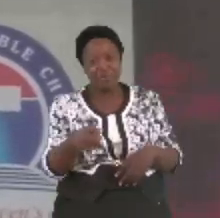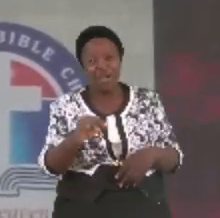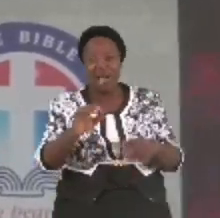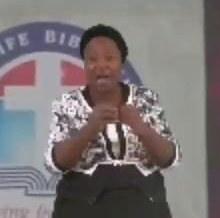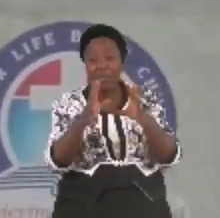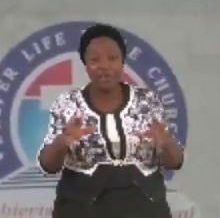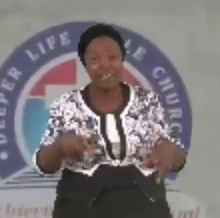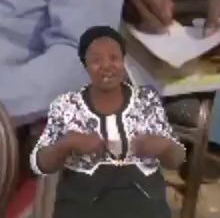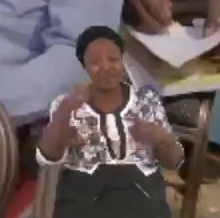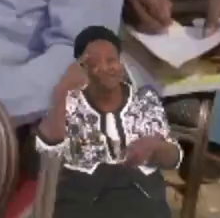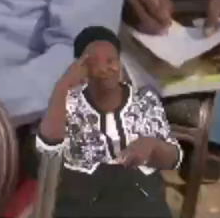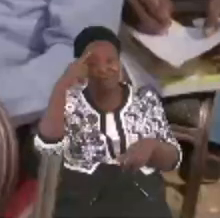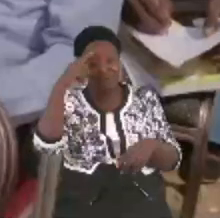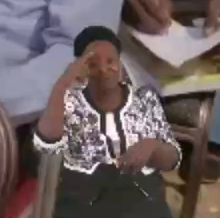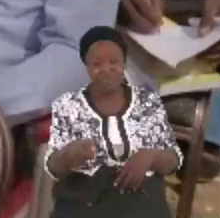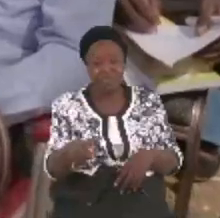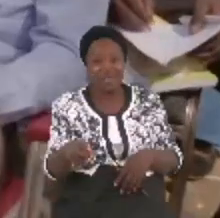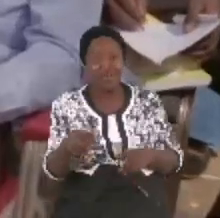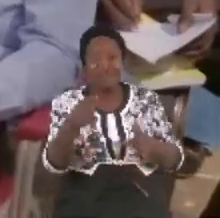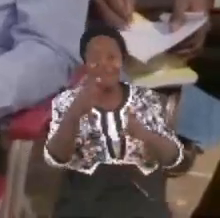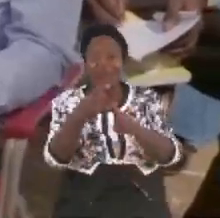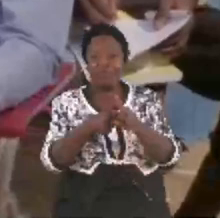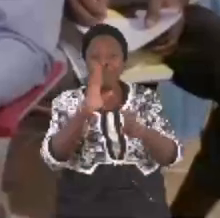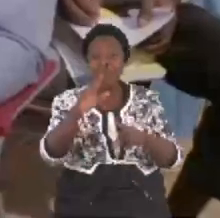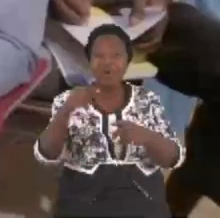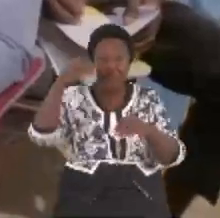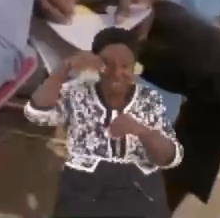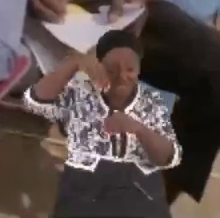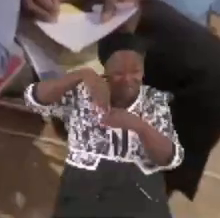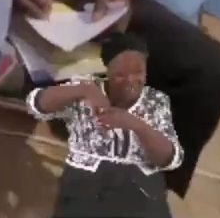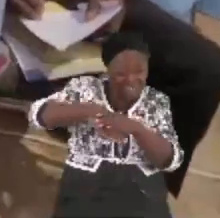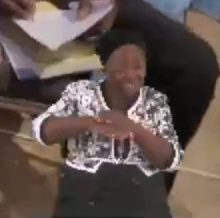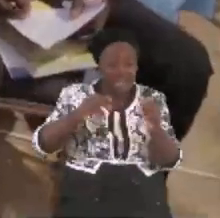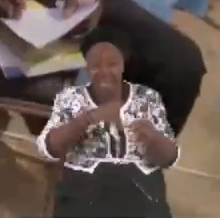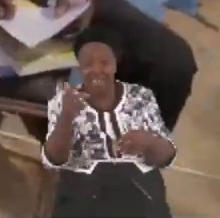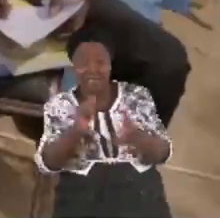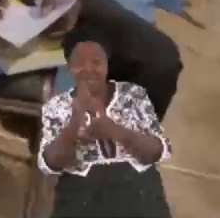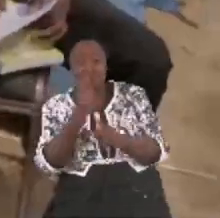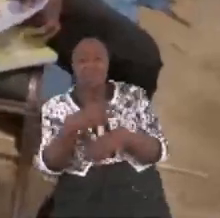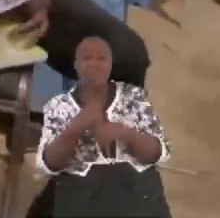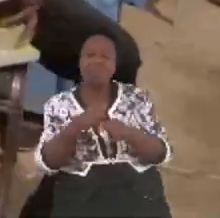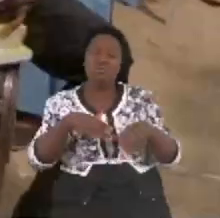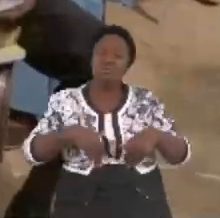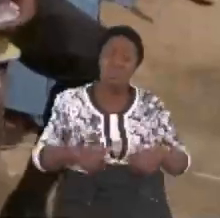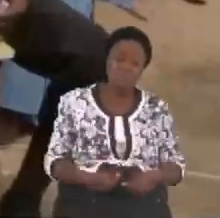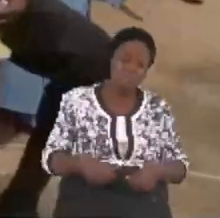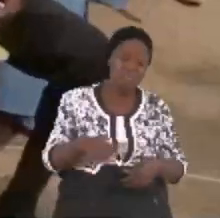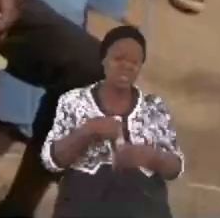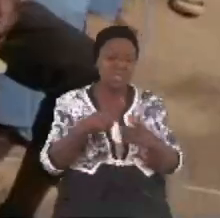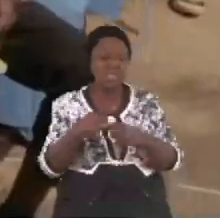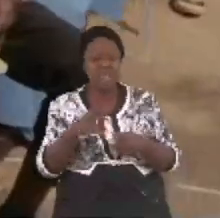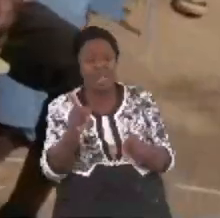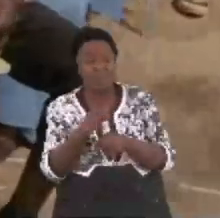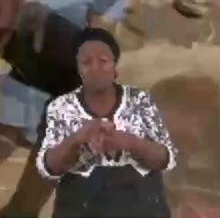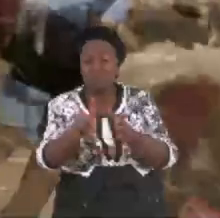La vie abondante pour toi, de dedans, tout ce qui va te rendre fatigué, faible, comme si tu